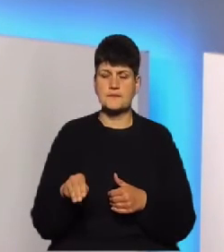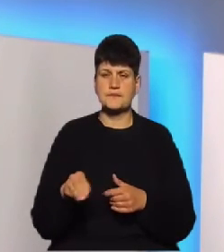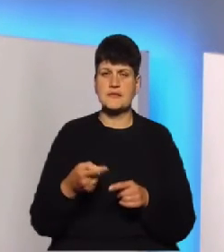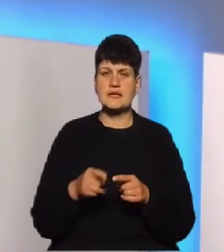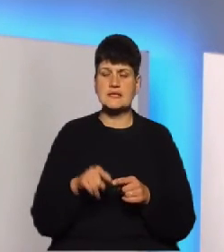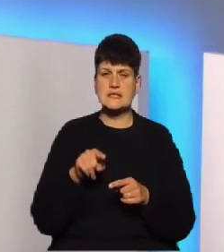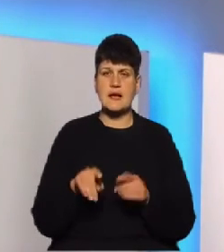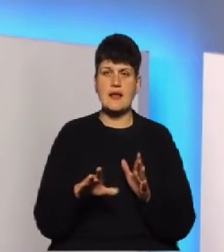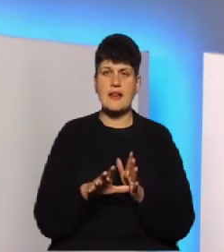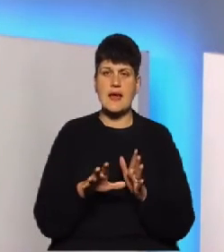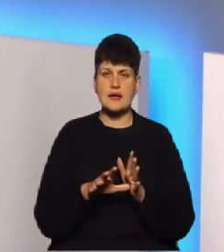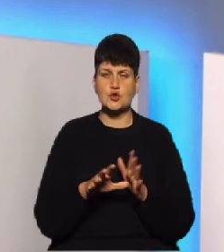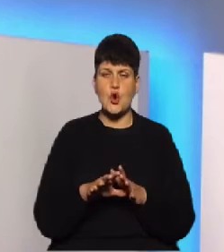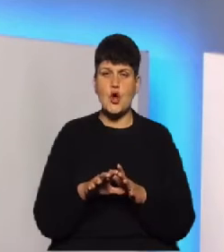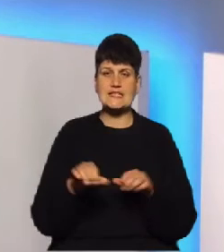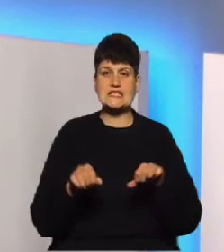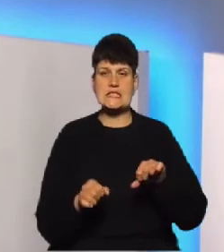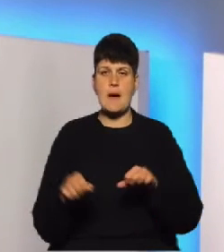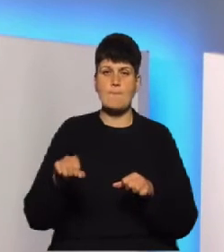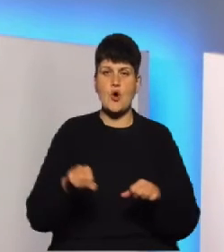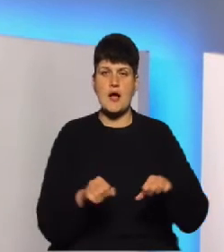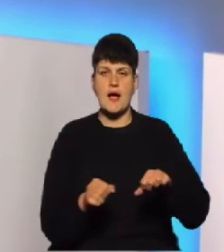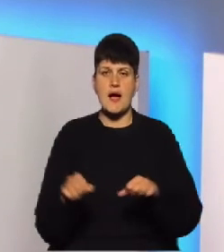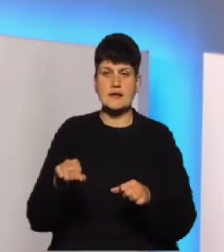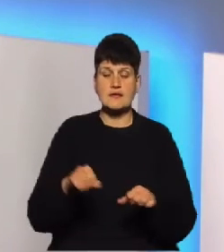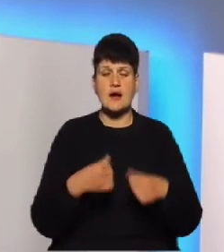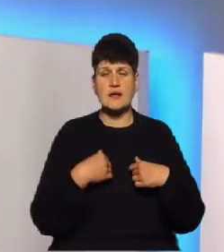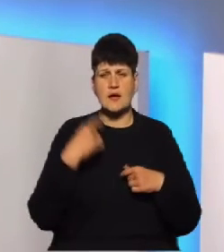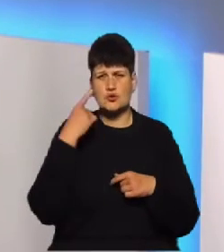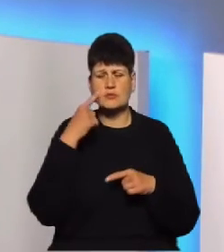електросамокатів. Але я думаю, що це можна спокійно прописати в тих самих договорах.